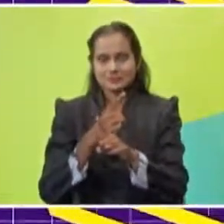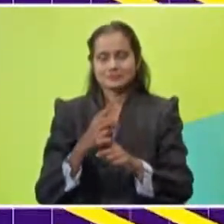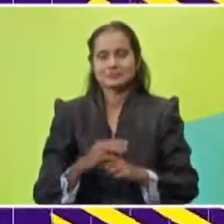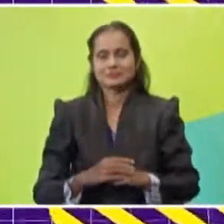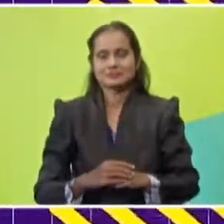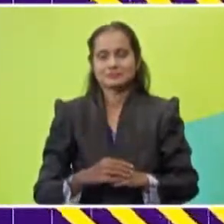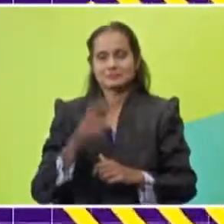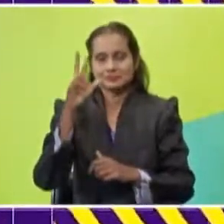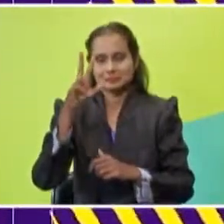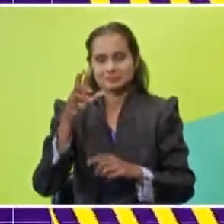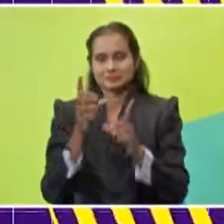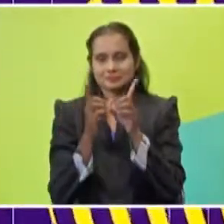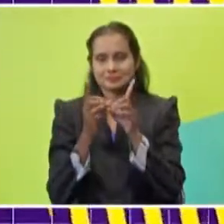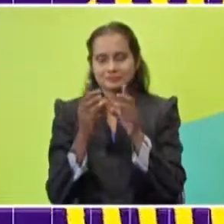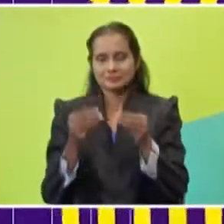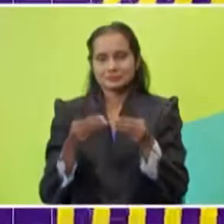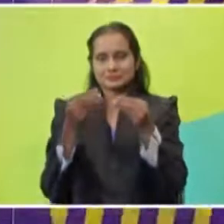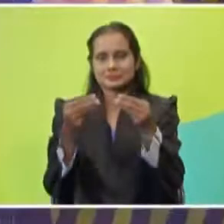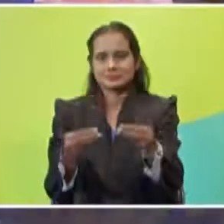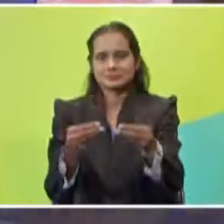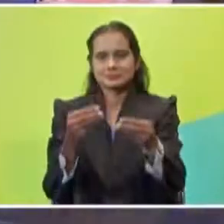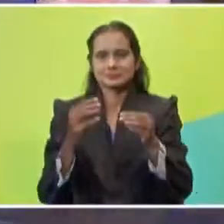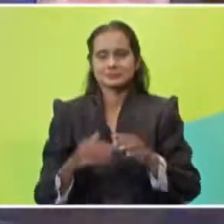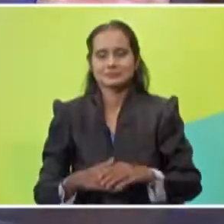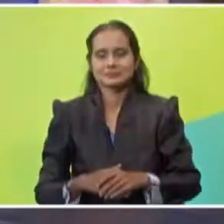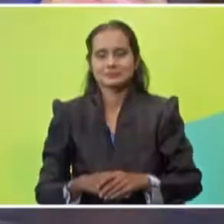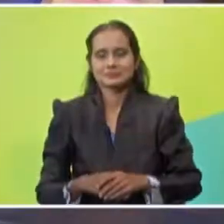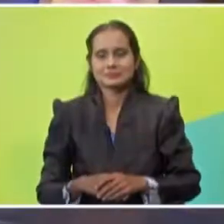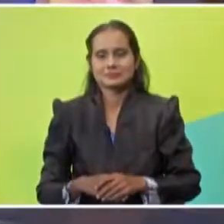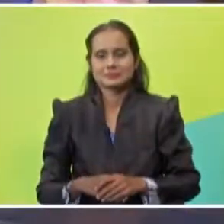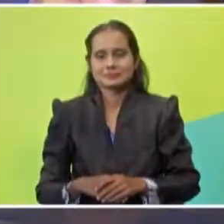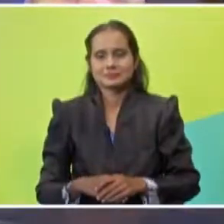betul tiga bintang untuk Aqila terlalu